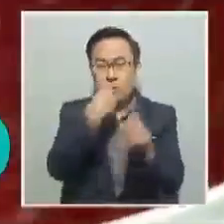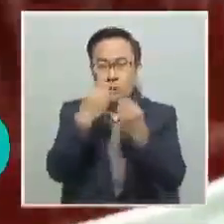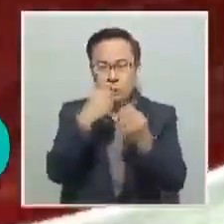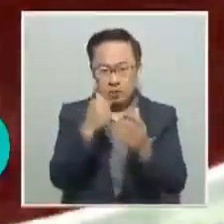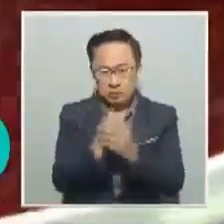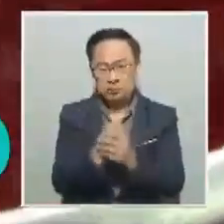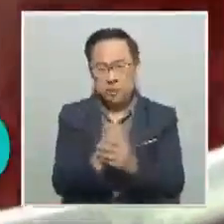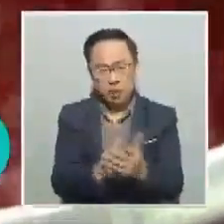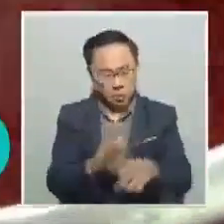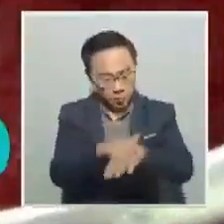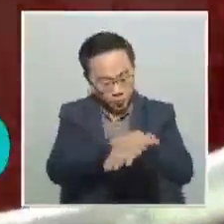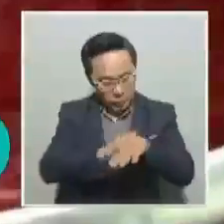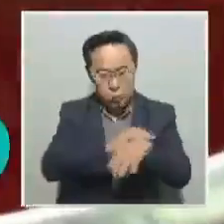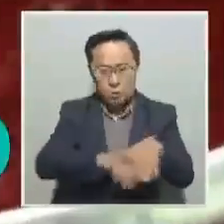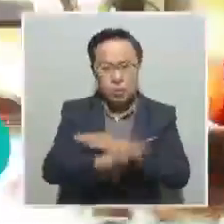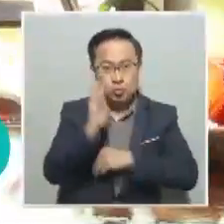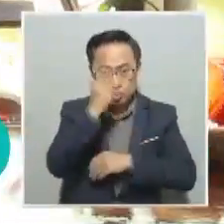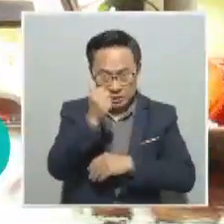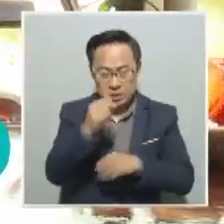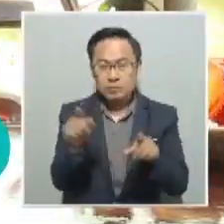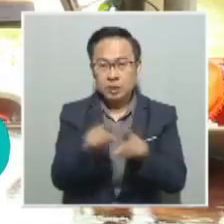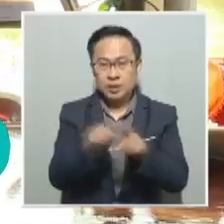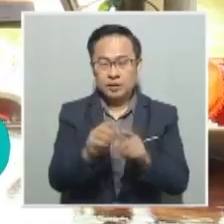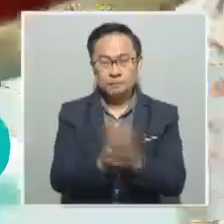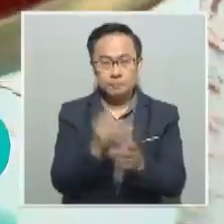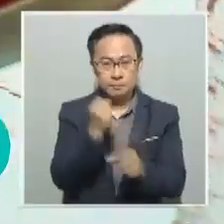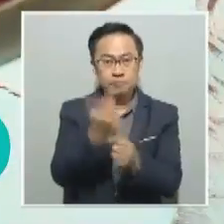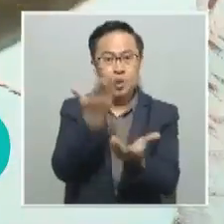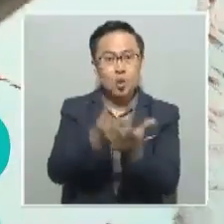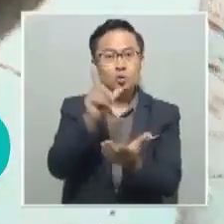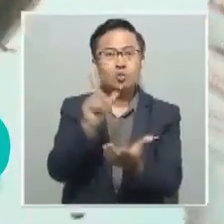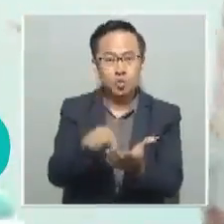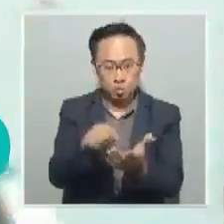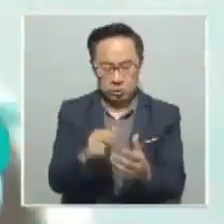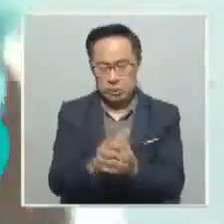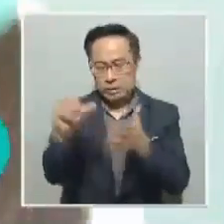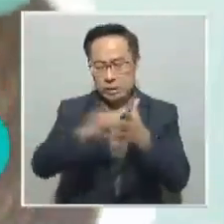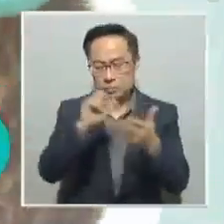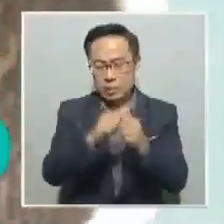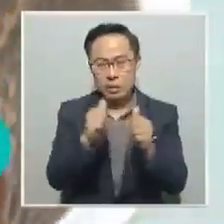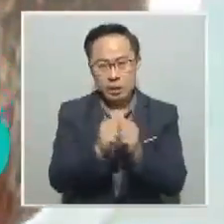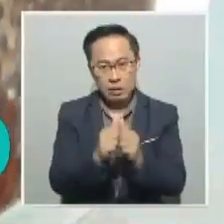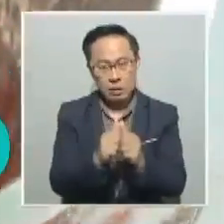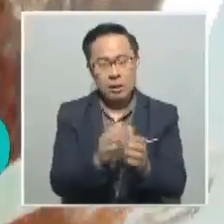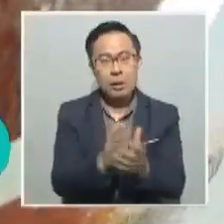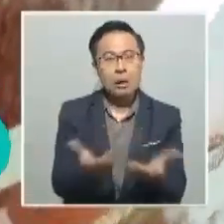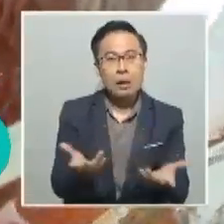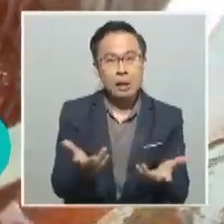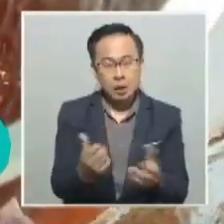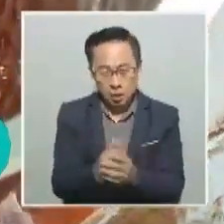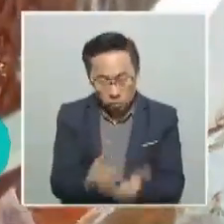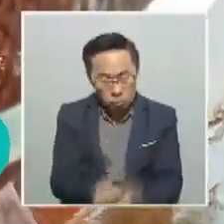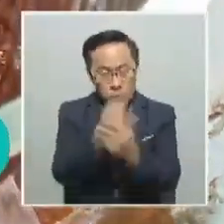ลิตภัณฑ์ของคุณก็จะดีแล้วราคาของเขาก็ไม่แพงเขาบอกเลยว่าอันนี้เนี่ยเป็นหนึ่งในแบบสารต้านอนุมูลอิสระส